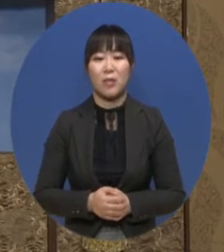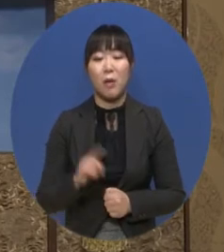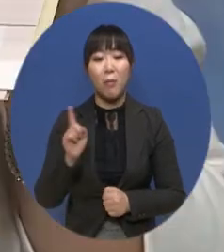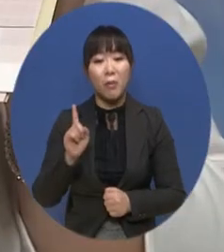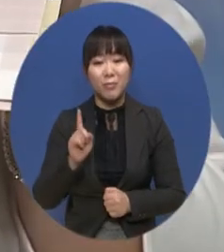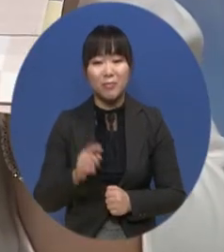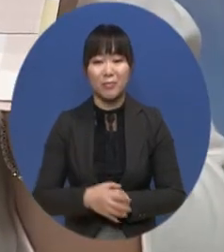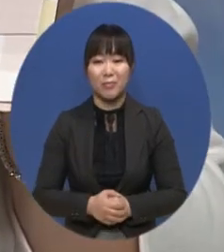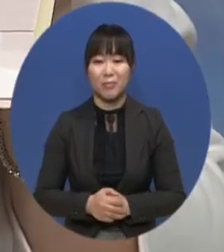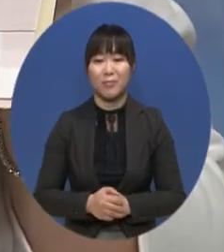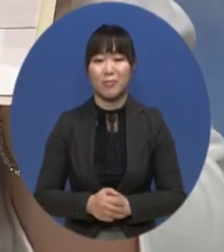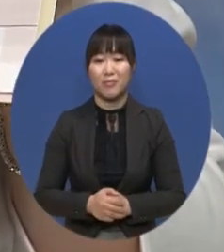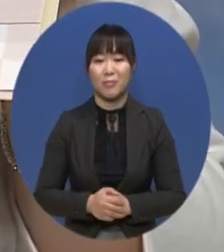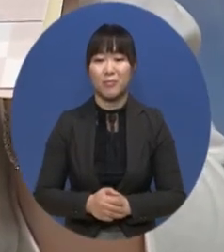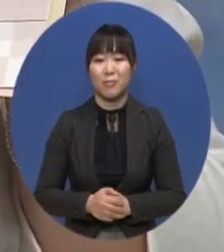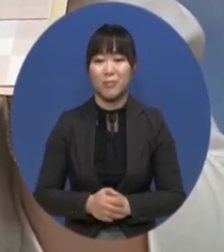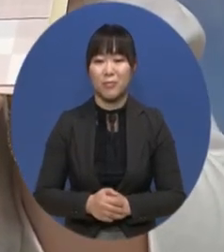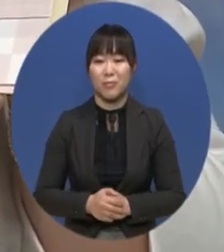것 같으세요?